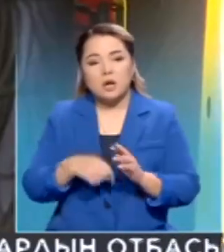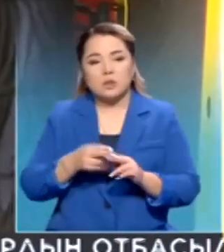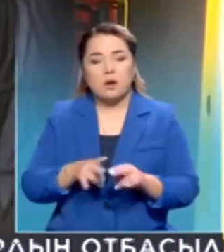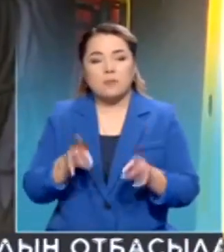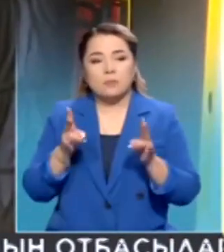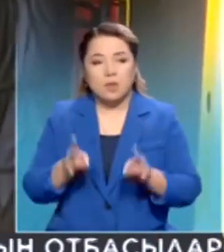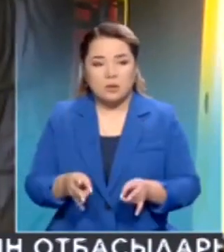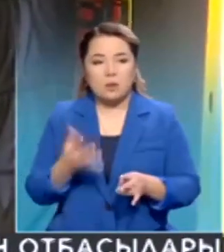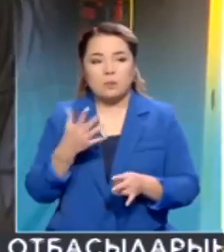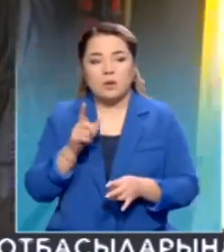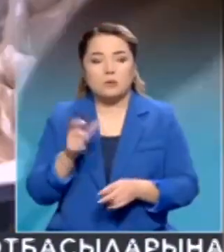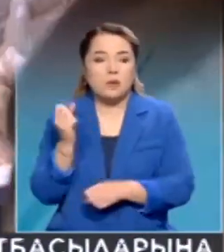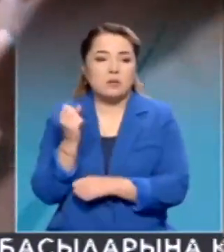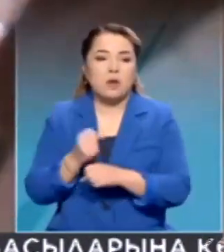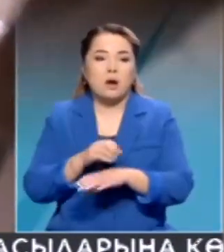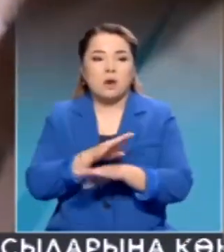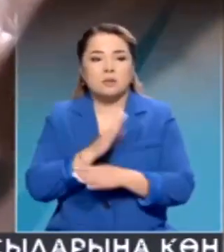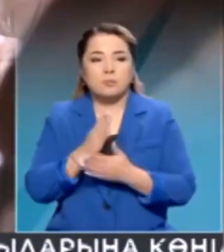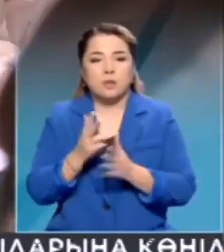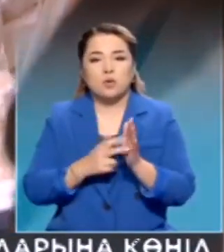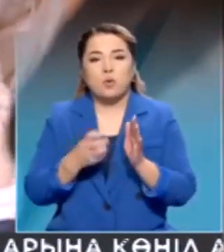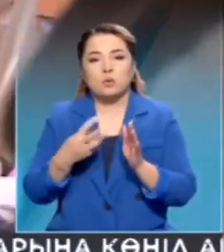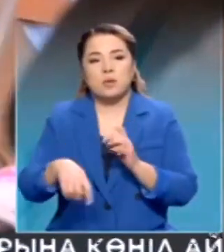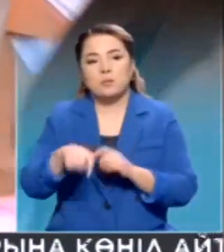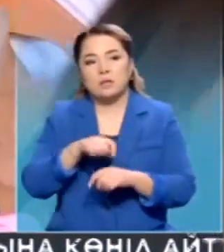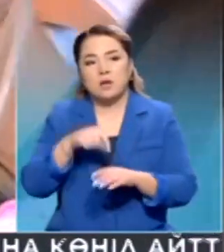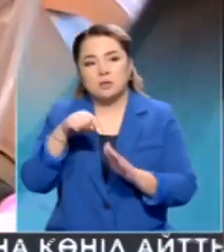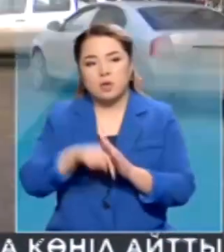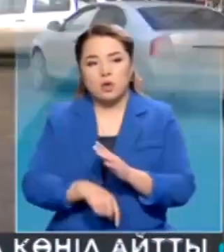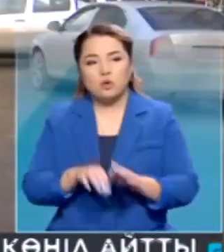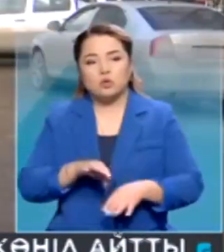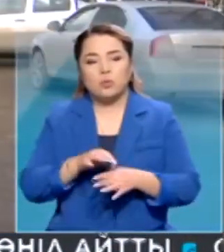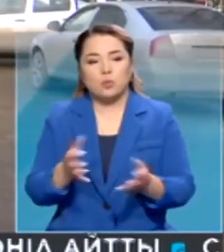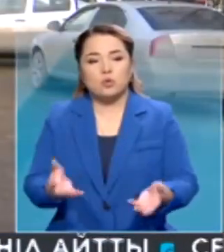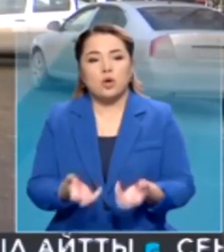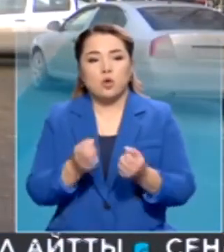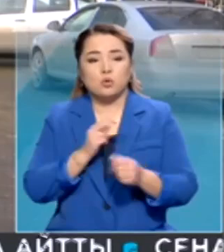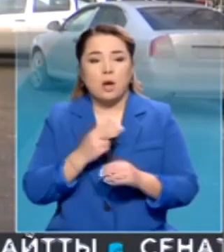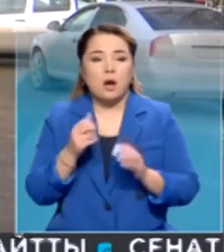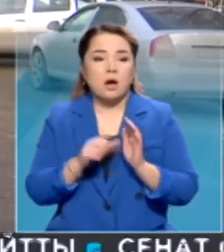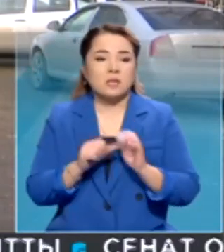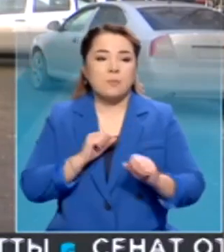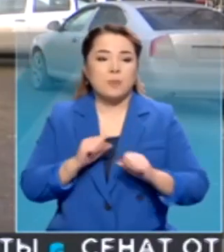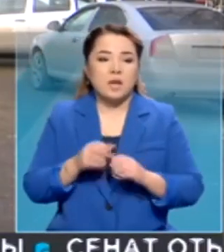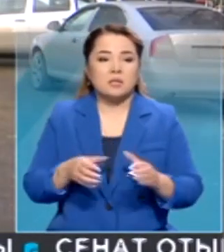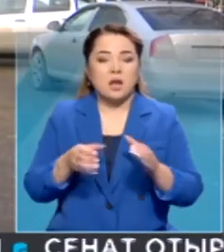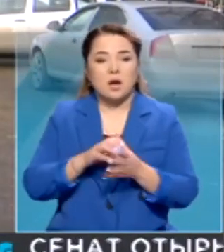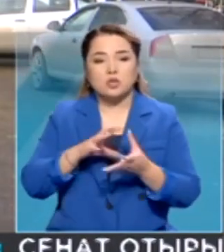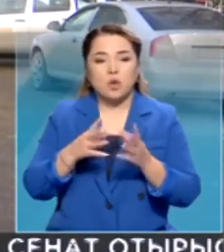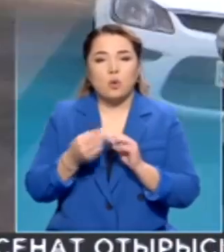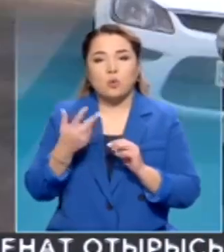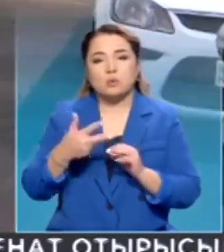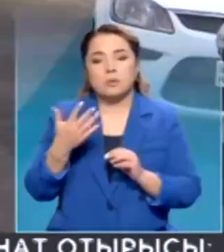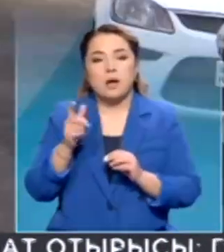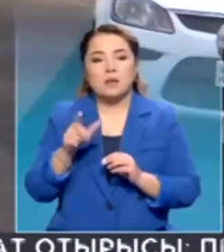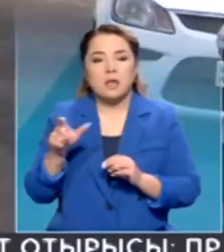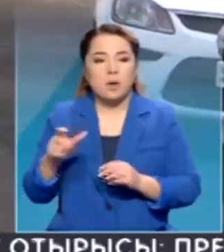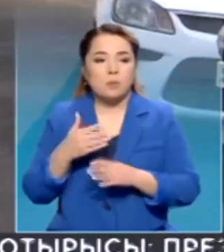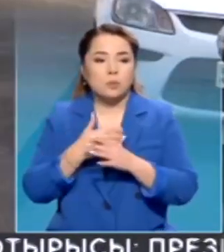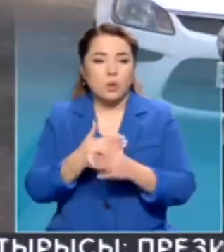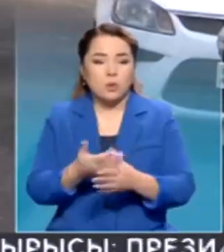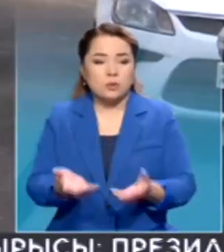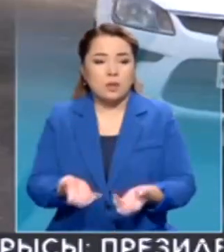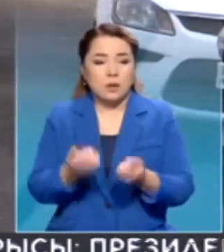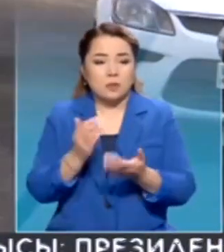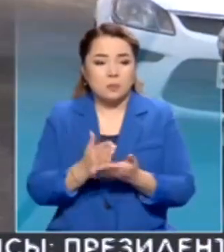көз жұмды. 830 метр тереңдікте жүргізілген құтқару жұмыстарына 6 бригада, жалпы саны 35 адам қатысқан.